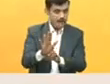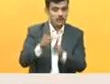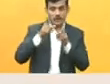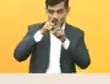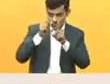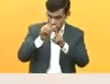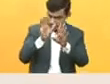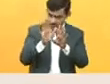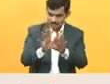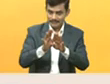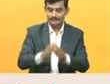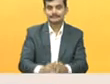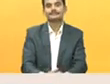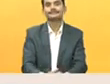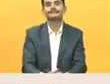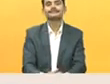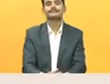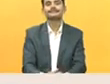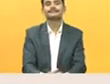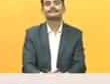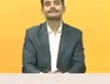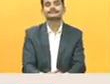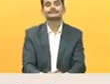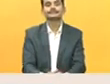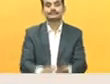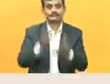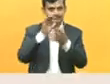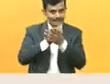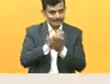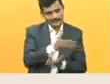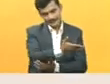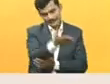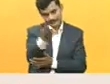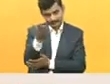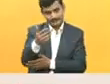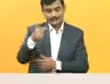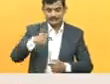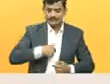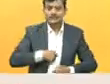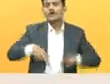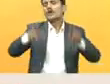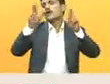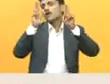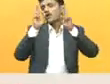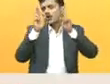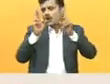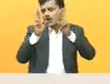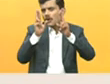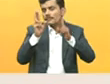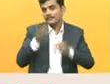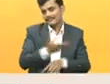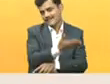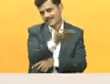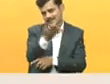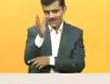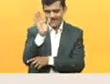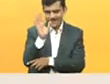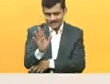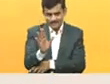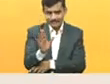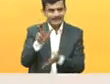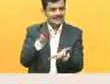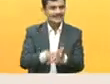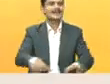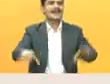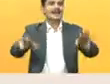common motherland of their. साथियों, मुझे उम्मीद है आपको भी